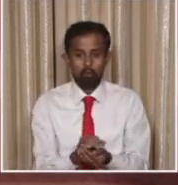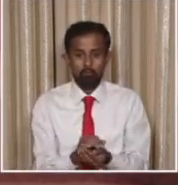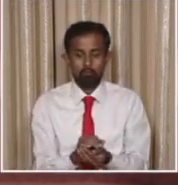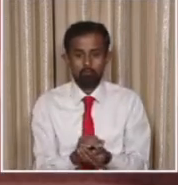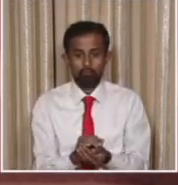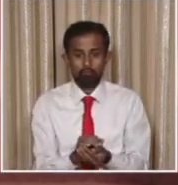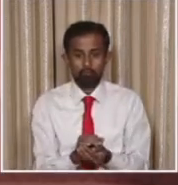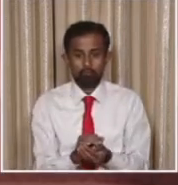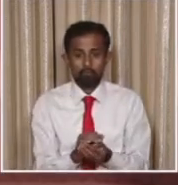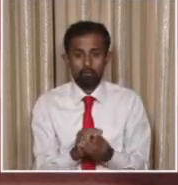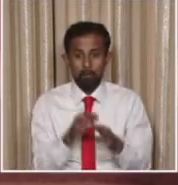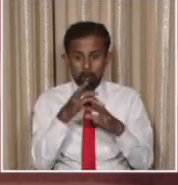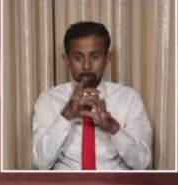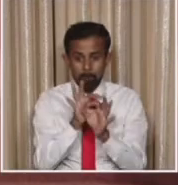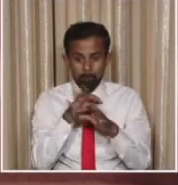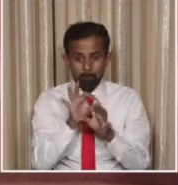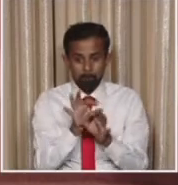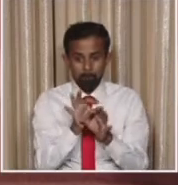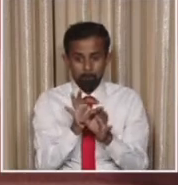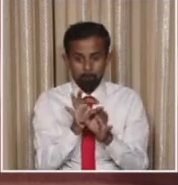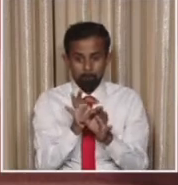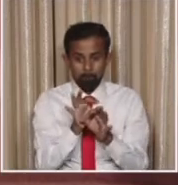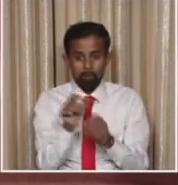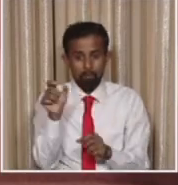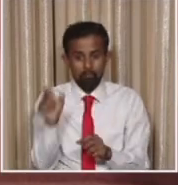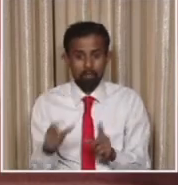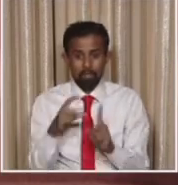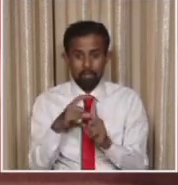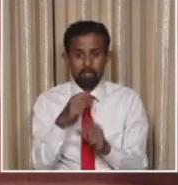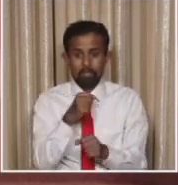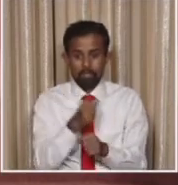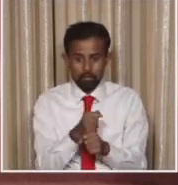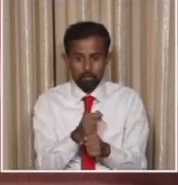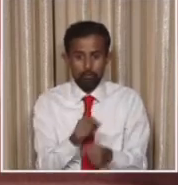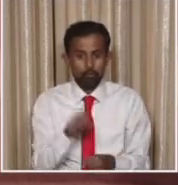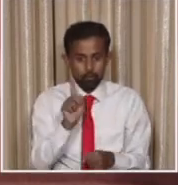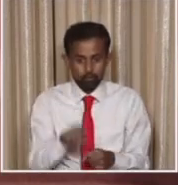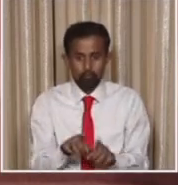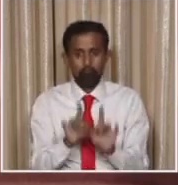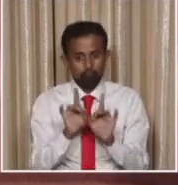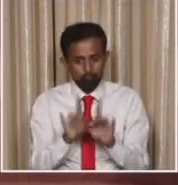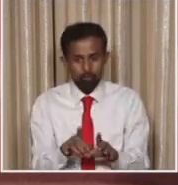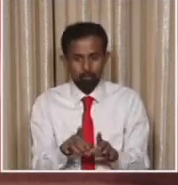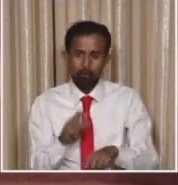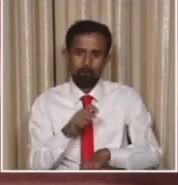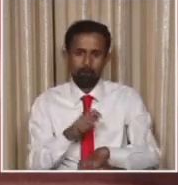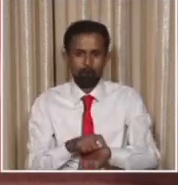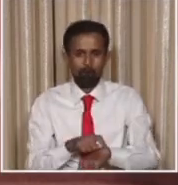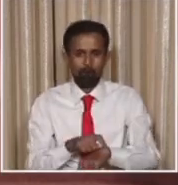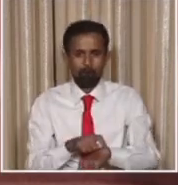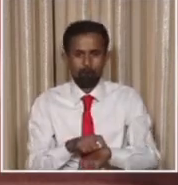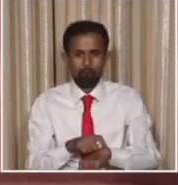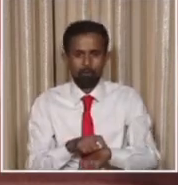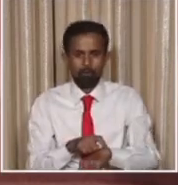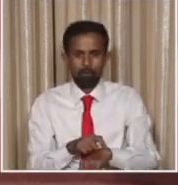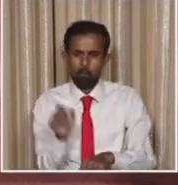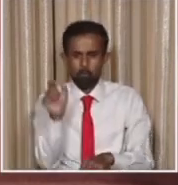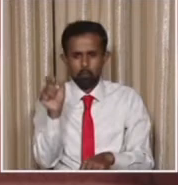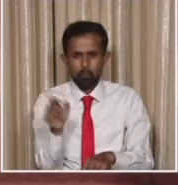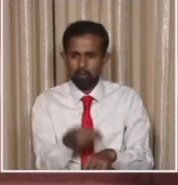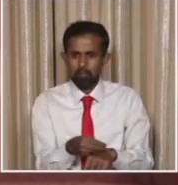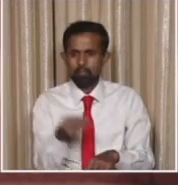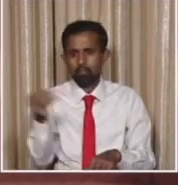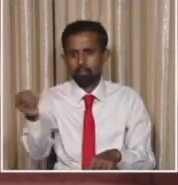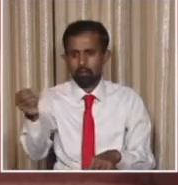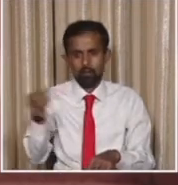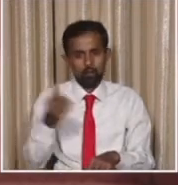මේ සඳහා පර්යේෂණ කරන අයට අධ්‍යක්ෂ ජෙනරාල්ගේ අනුමැතිය ඇතුව ඒ සඳහා අවස්ථාවක් පුද්ගලයින්ට ලබා